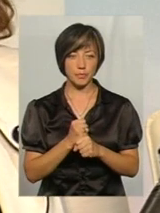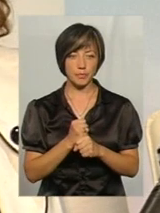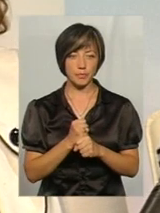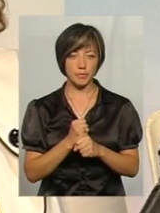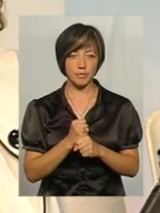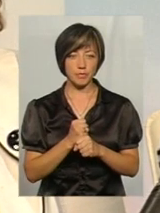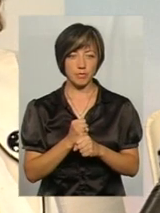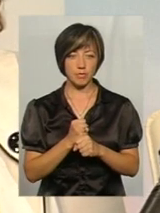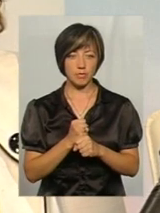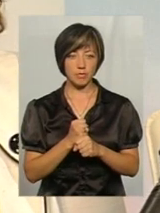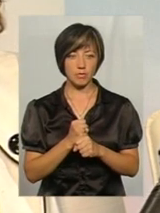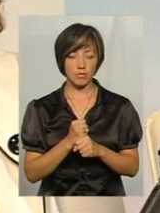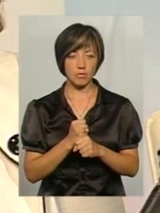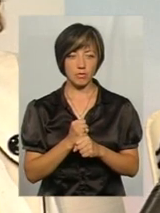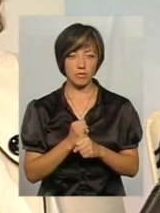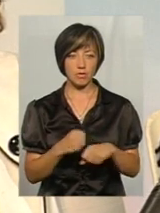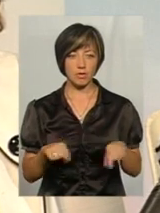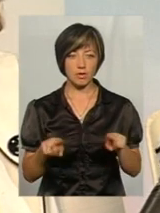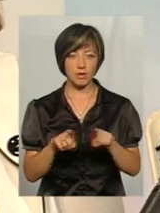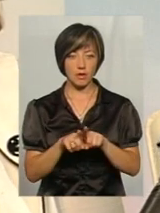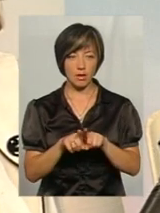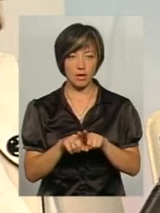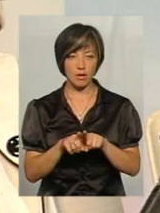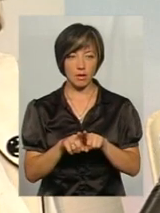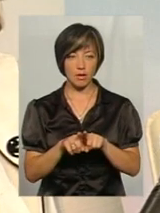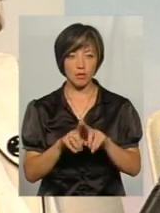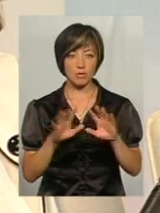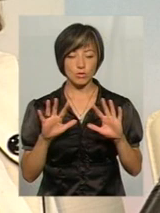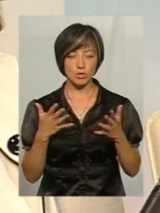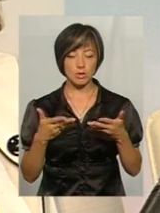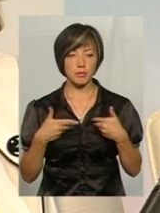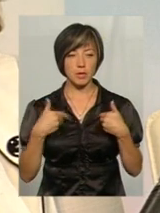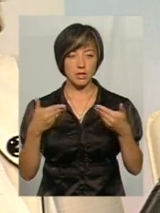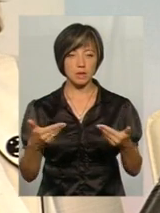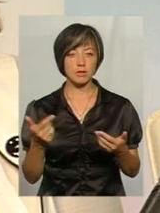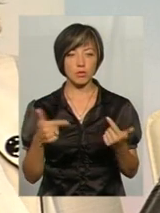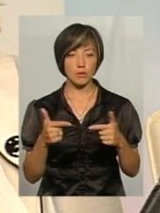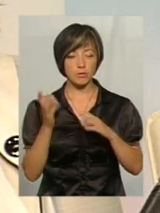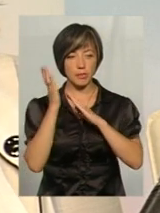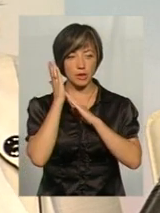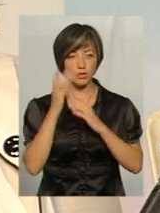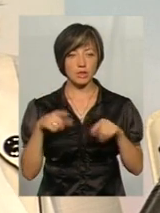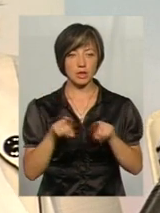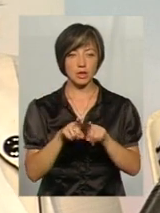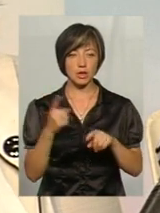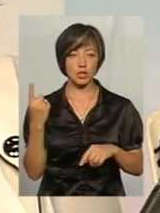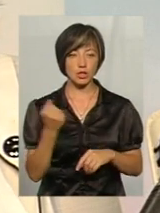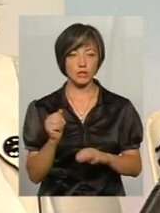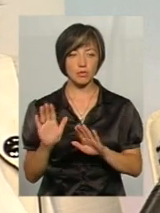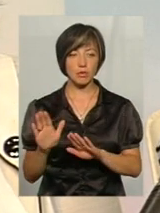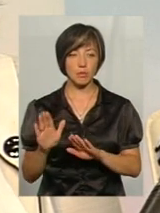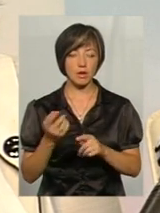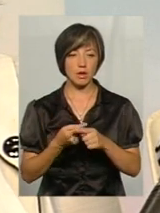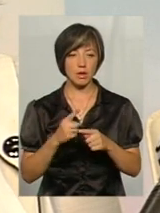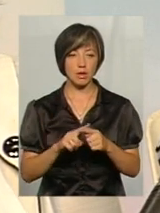тем не менее, так попалось, что они пригласили в гости переночевать. Вот так тысячу я побыла. Это